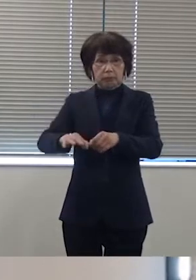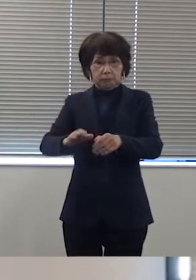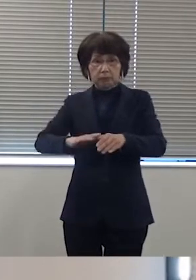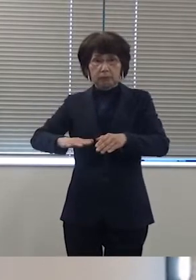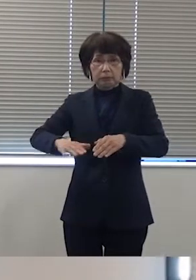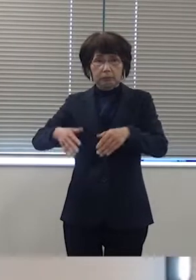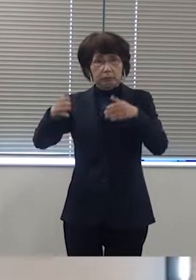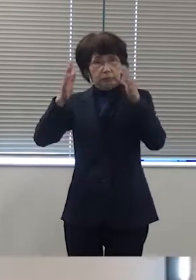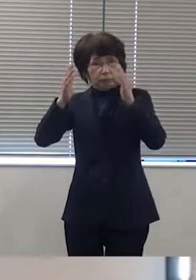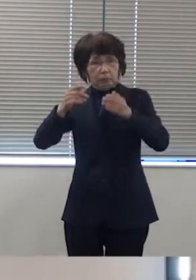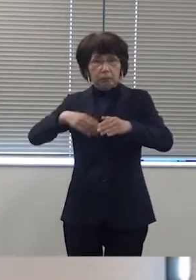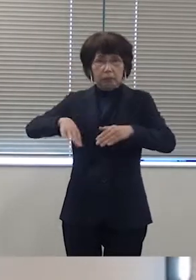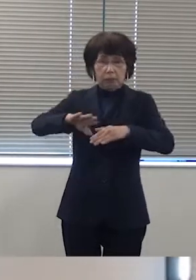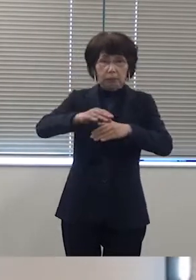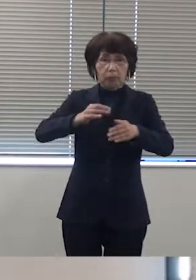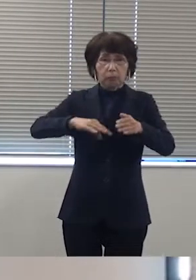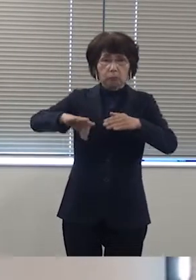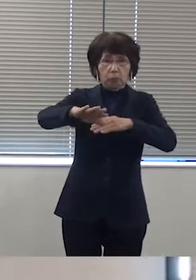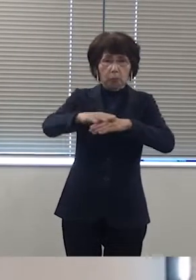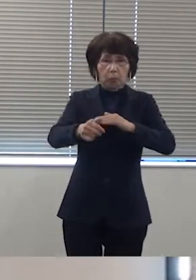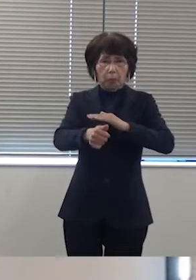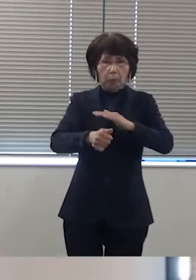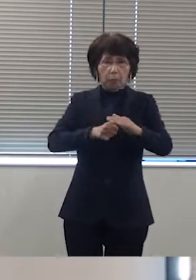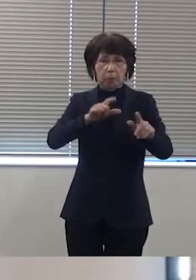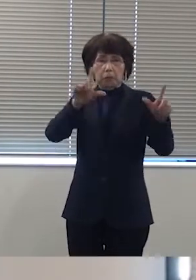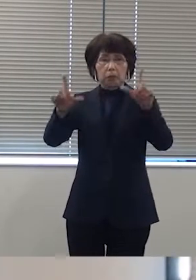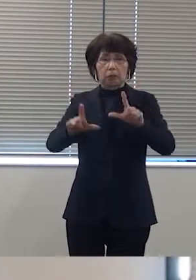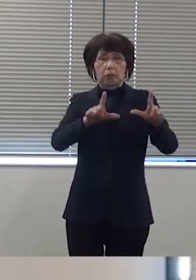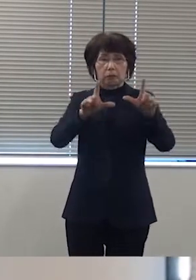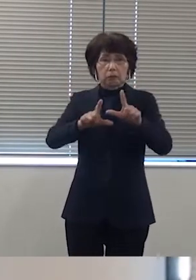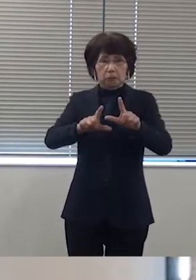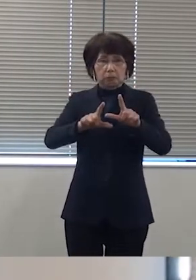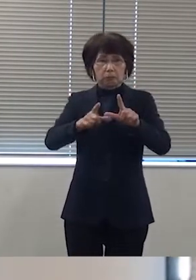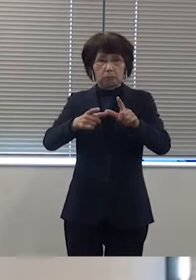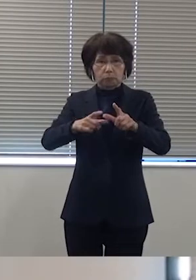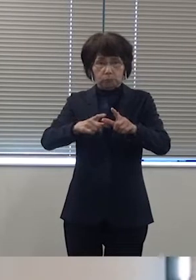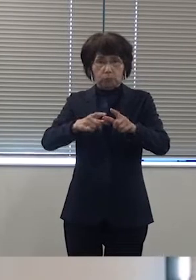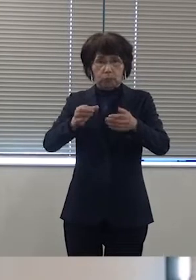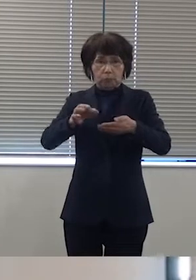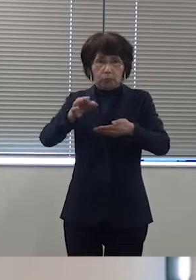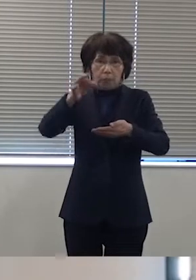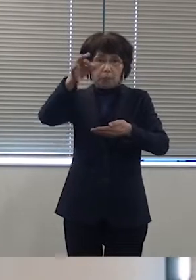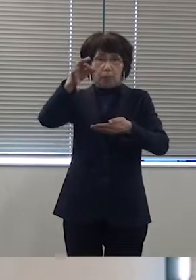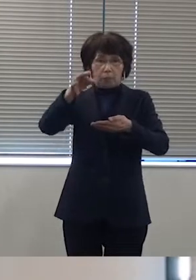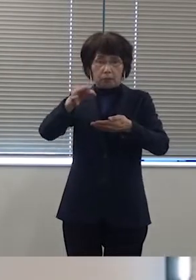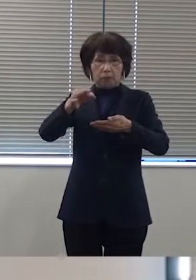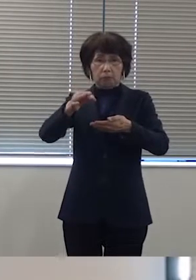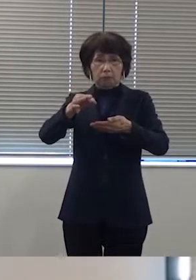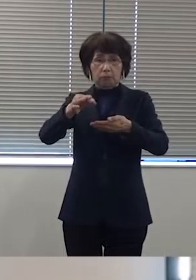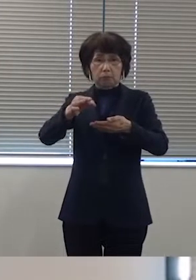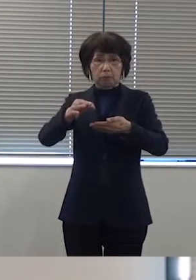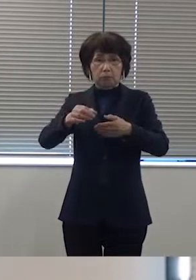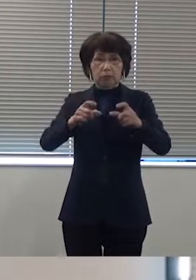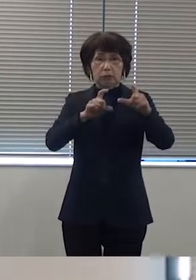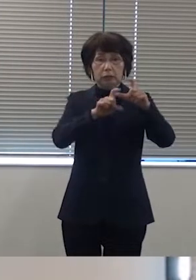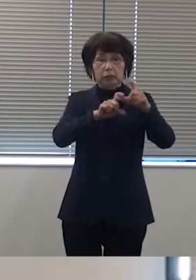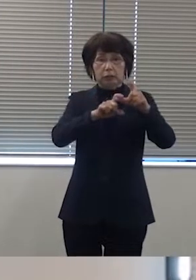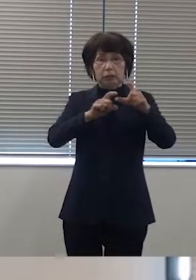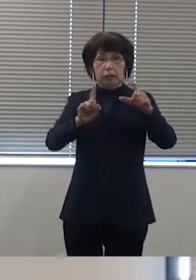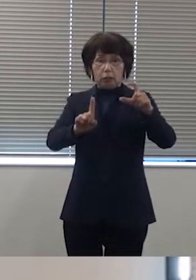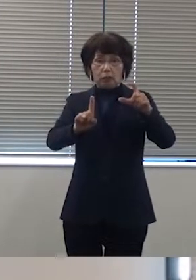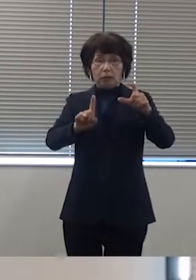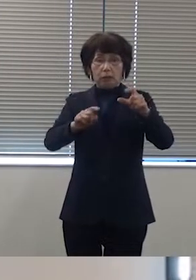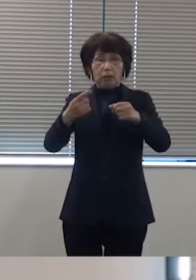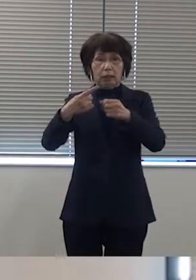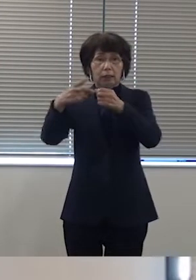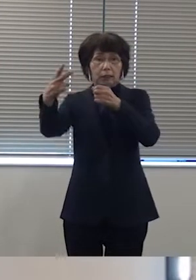競馬、競輪とも巣ごもり需要で伸びているんですが、特に令和4年度はですね、競輪で G1 のレース